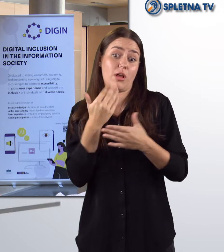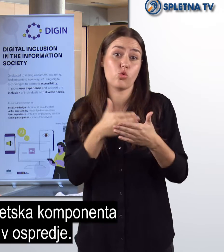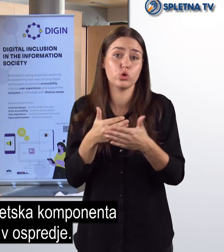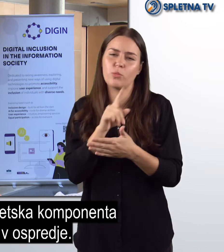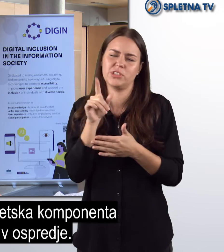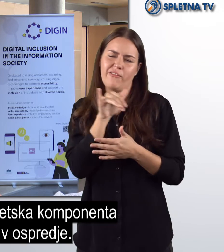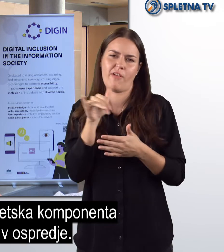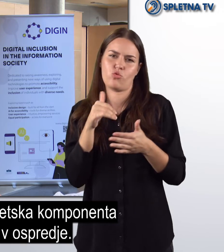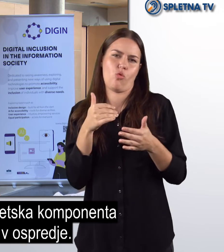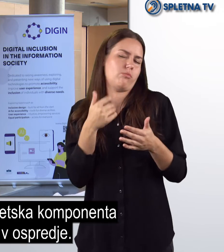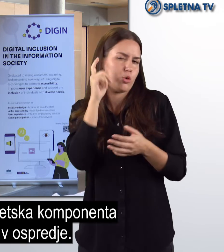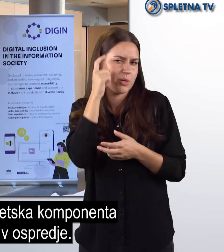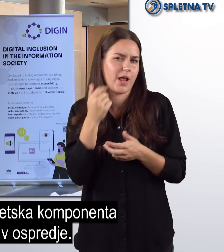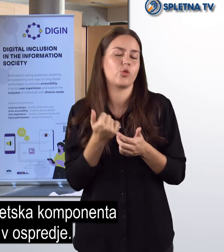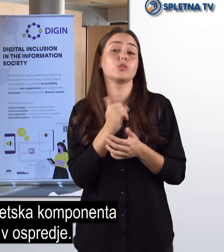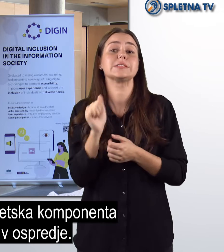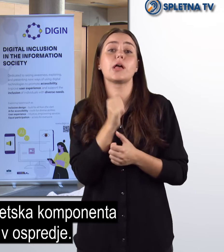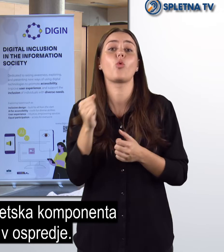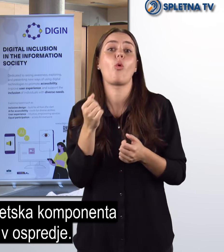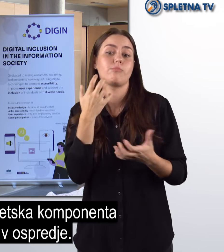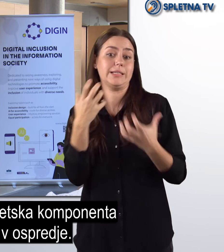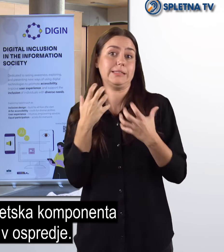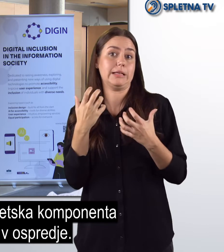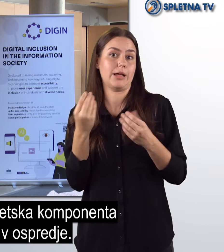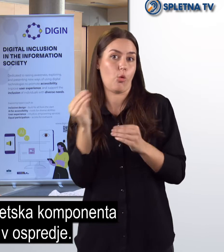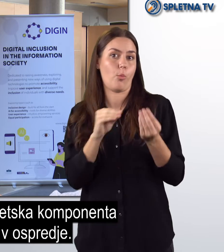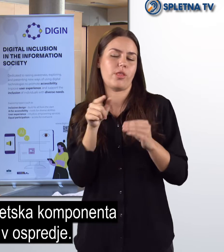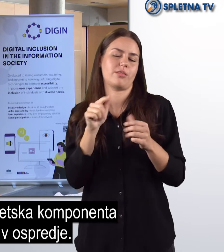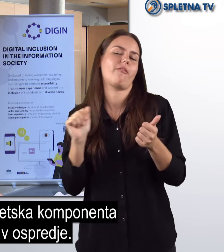vedno poskrbljeno in se estetska komponenta postavlja raje v ospredje.